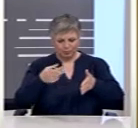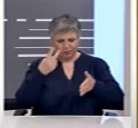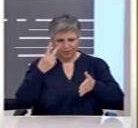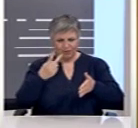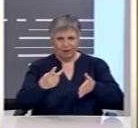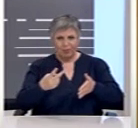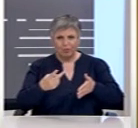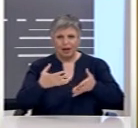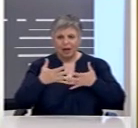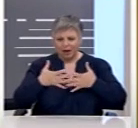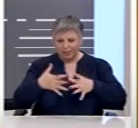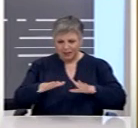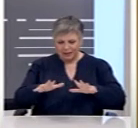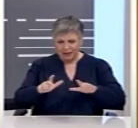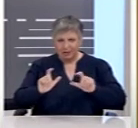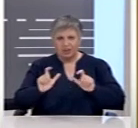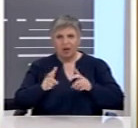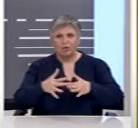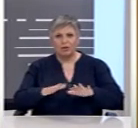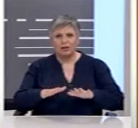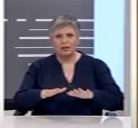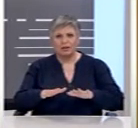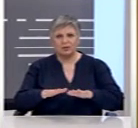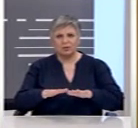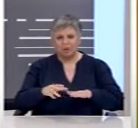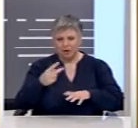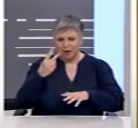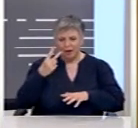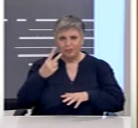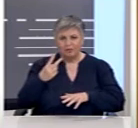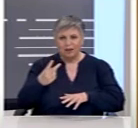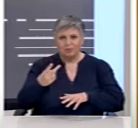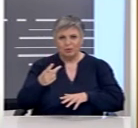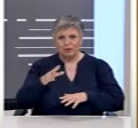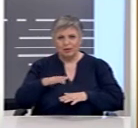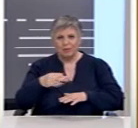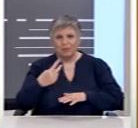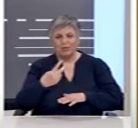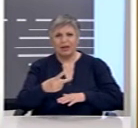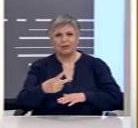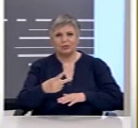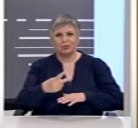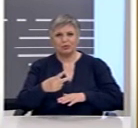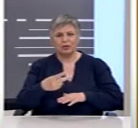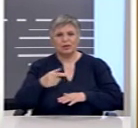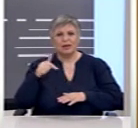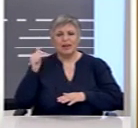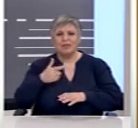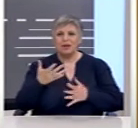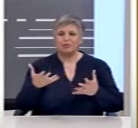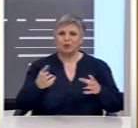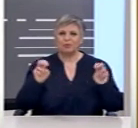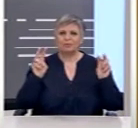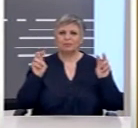ιστορία που αφορά σε έναν πόλεμο, επιτρέψτε μου, ο οποίος δεν κηρύχθηκε ποτέ.